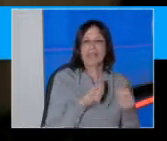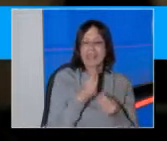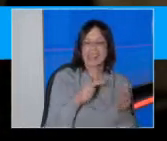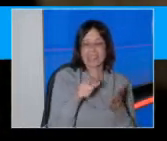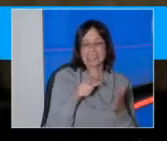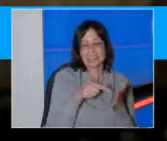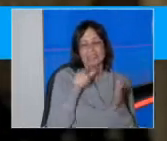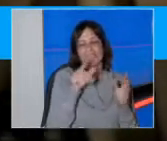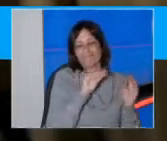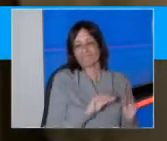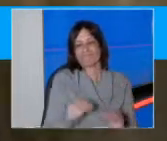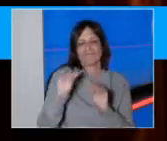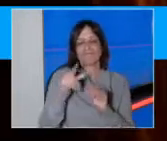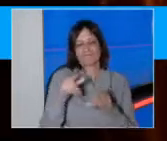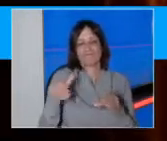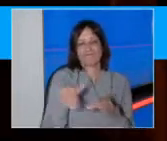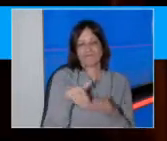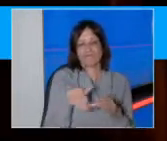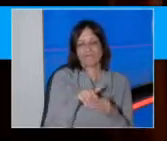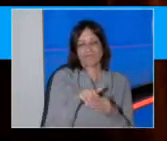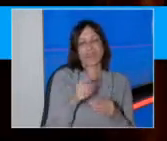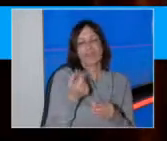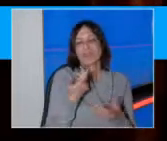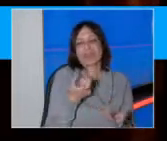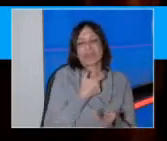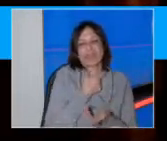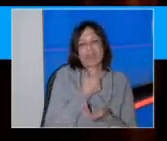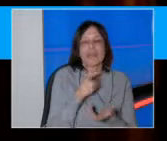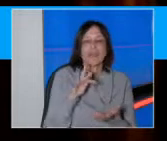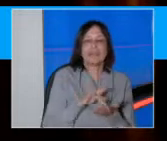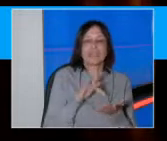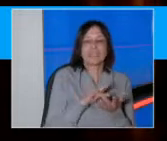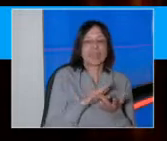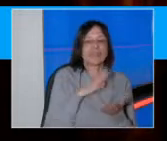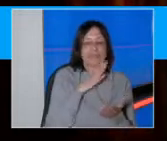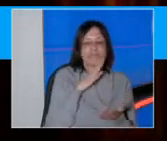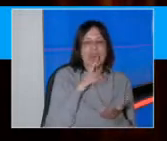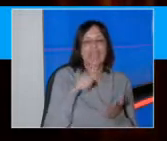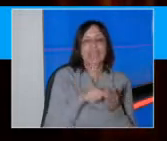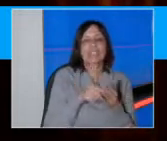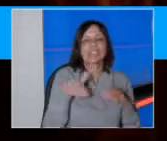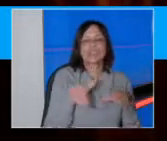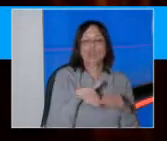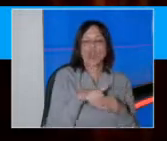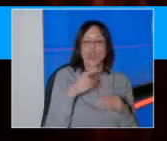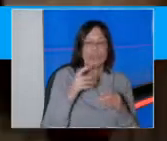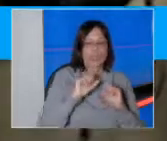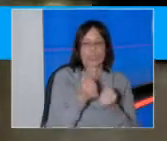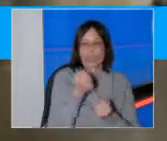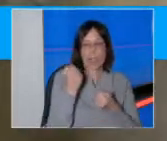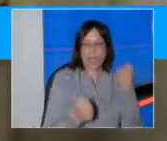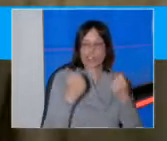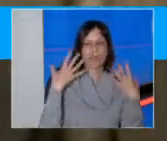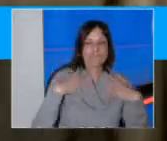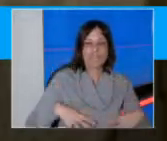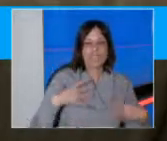המסלול שהן נכנסות אליו כמעט בעל כורחן, הן נמצאות במלכוד, כי הזנות גורמת לנזקים מאוד קשים,